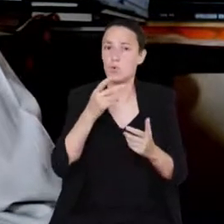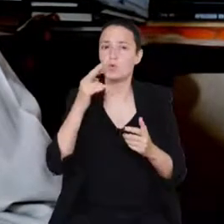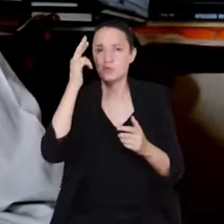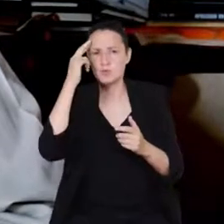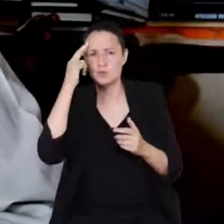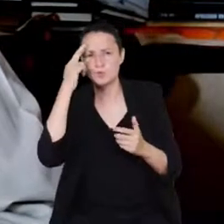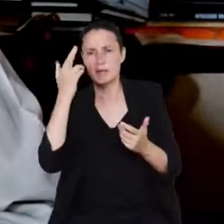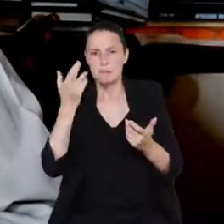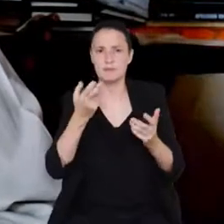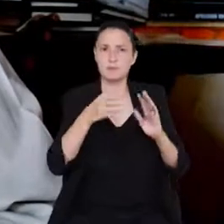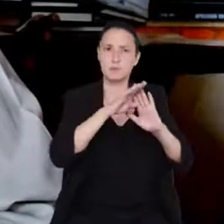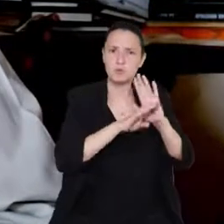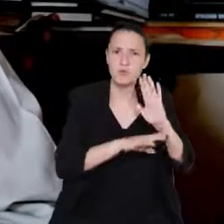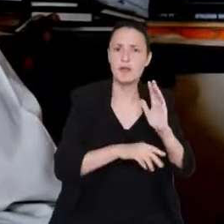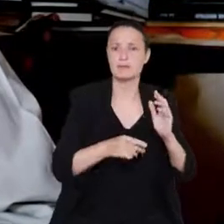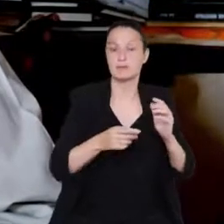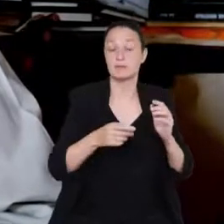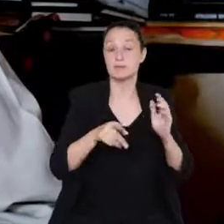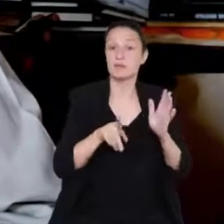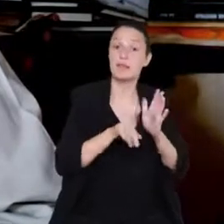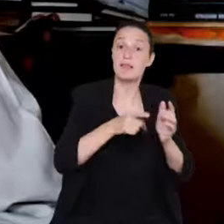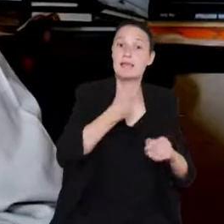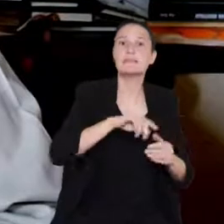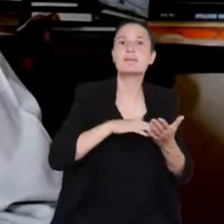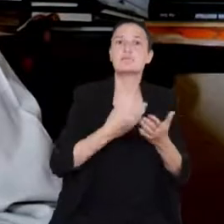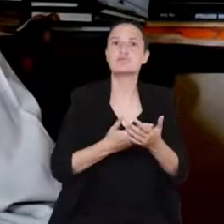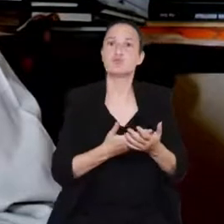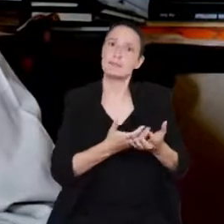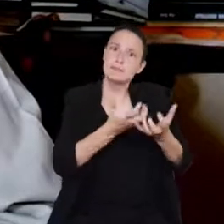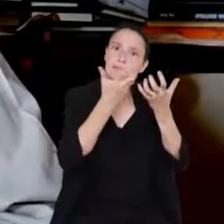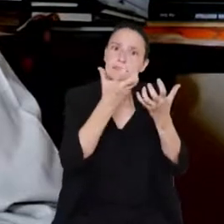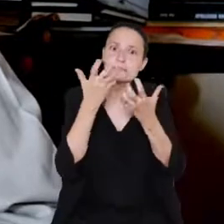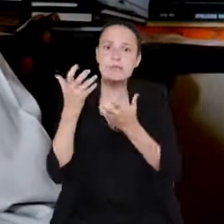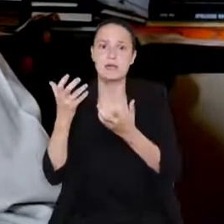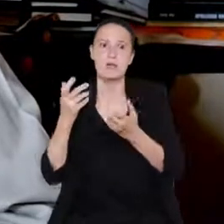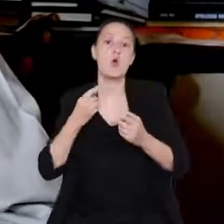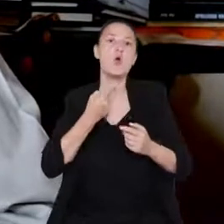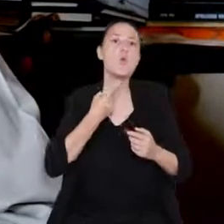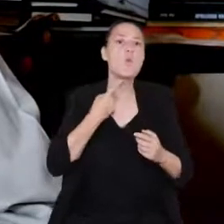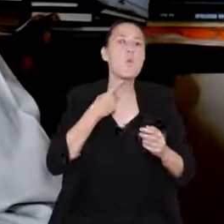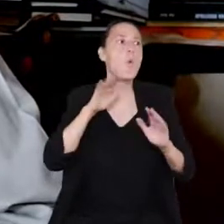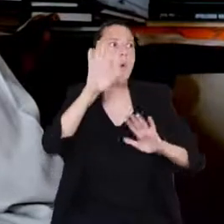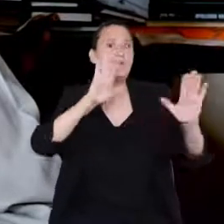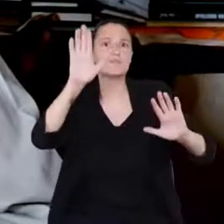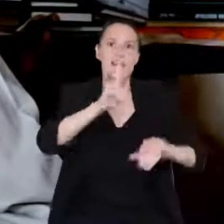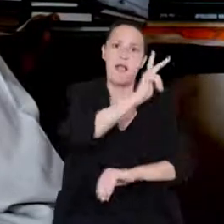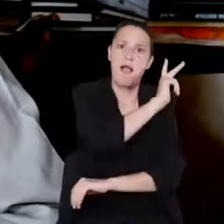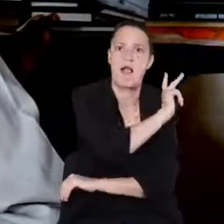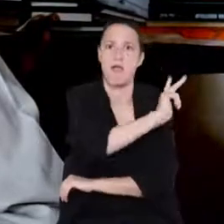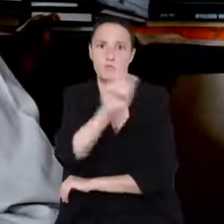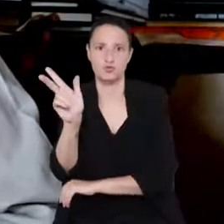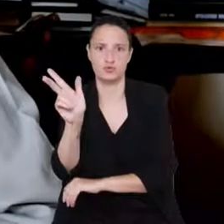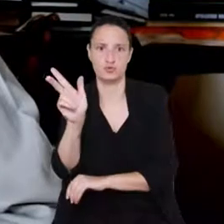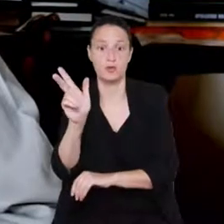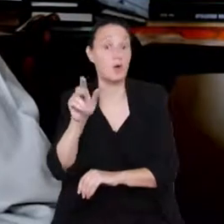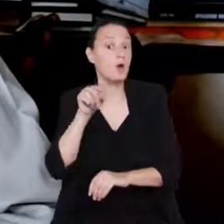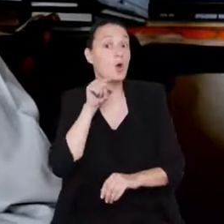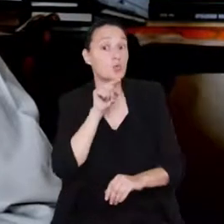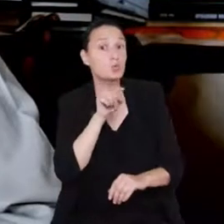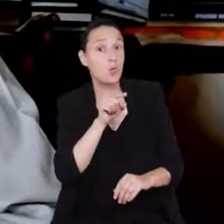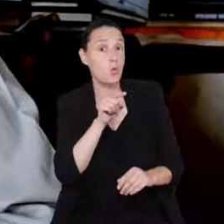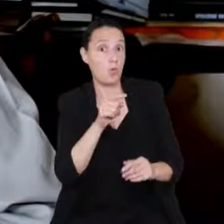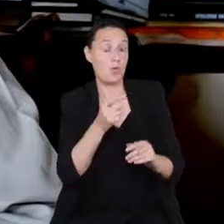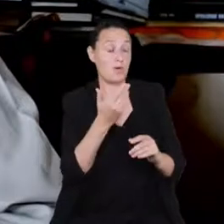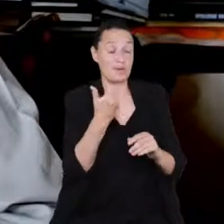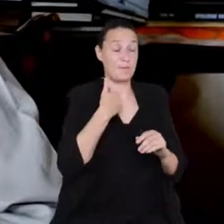nas postulatów, no to jest na przykład żądanie powszechnego głosowania, powszechnego prawa do głosowania, które jest w tamtym czasie w